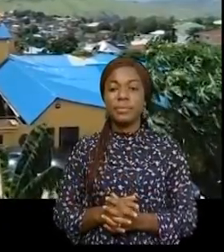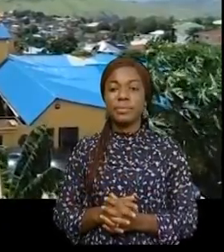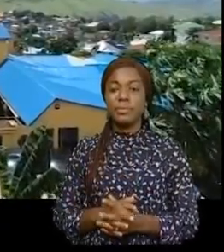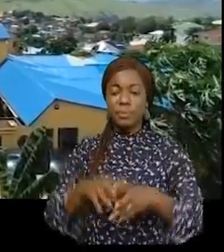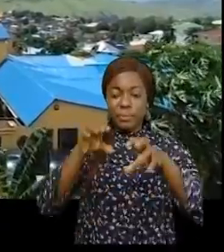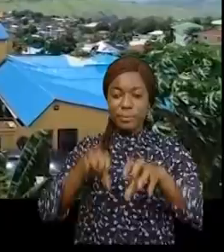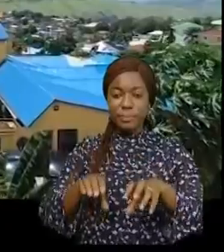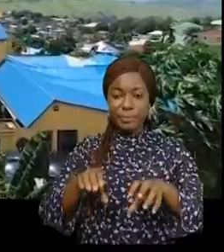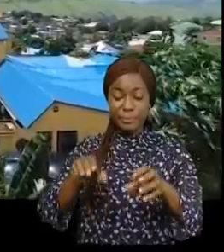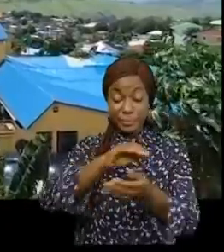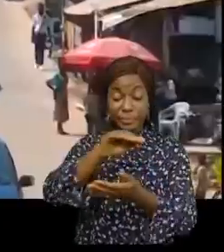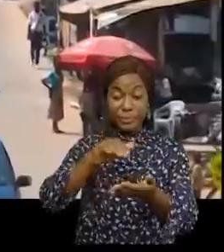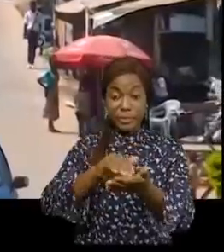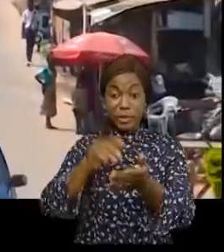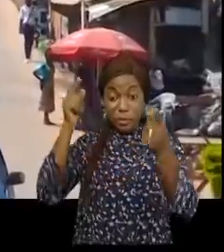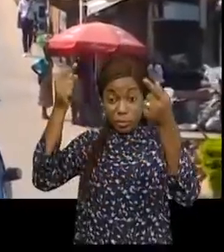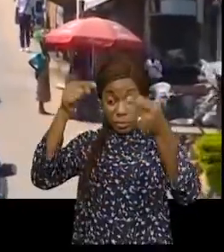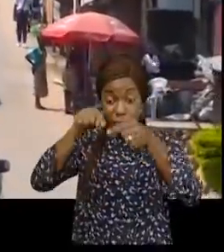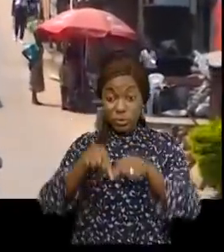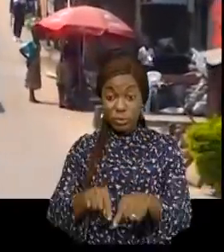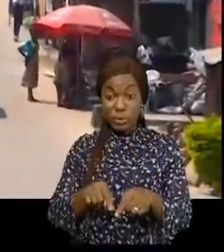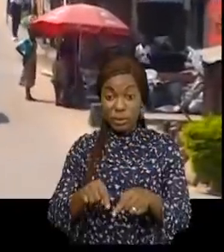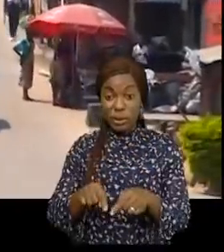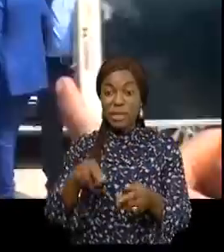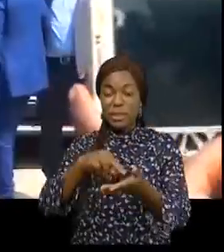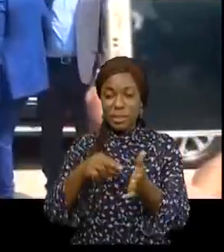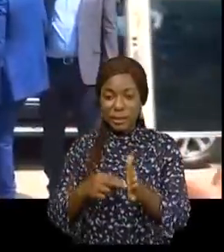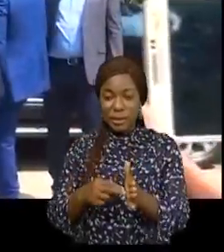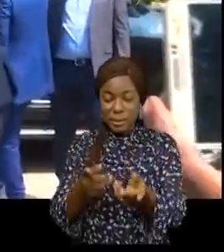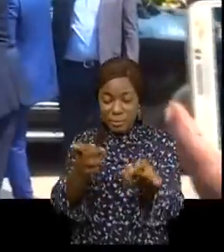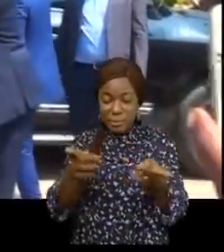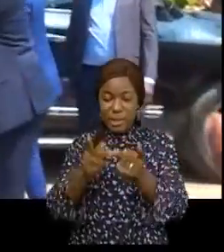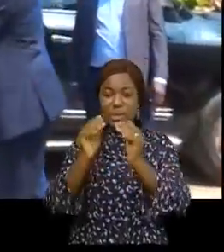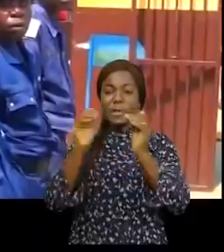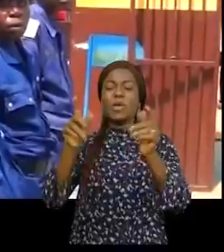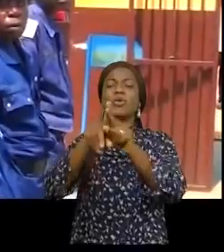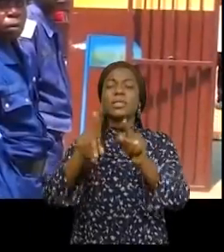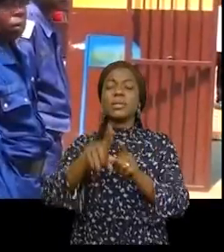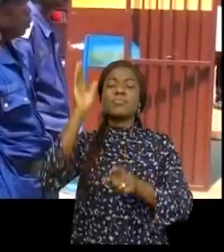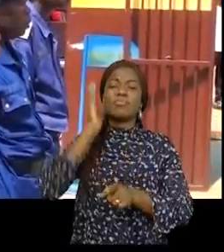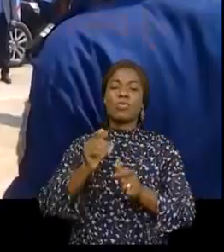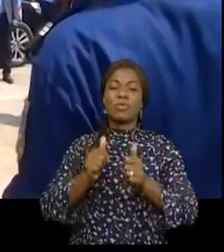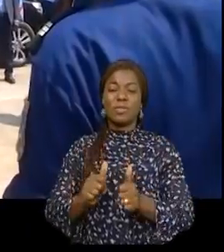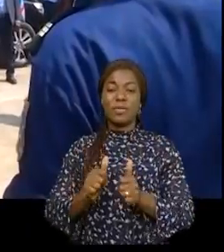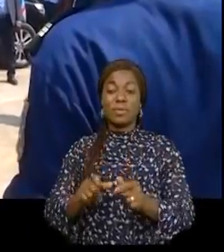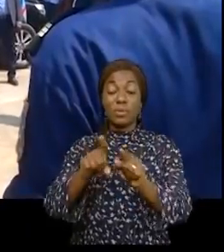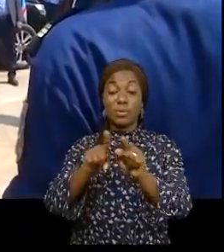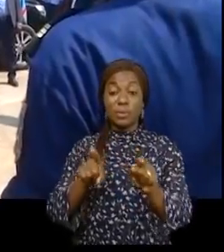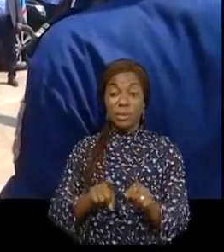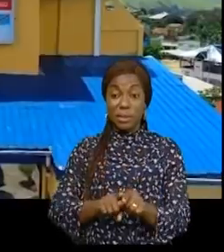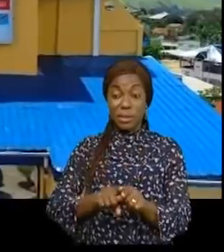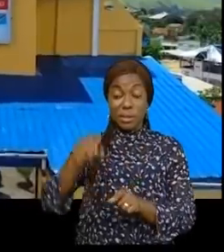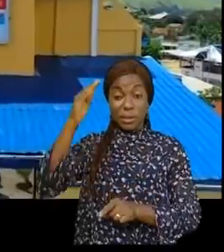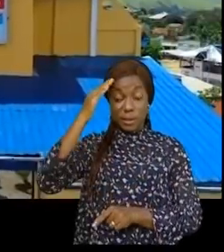central demeure à ce jour un véritable oasis de paix où il fait beau vivre. Les deux institutions provinciales, à